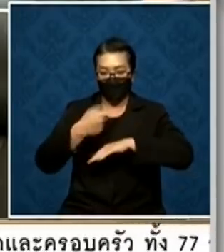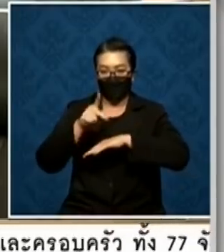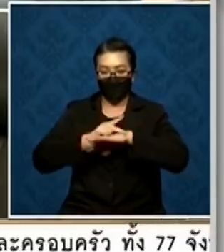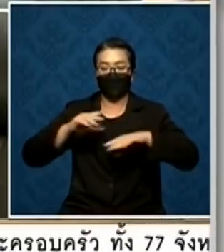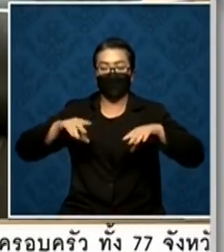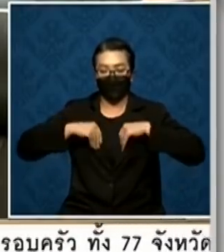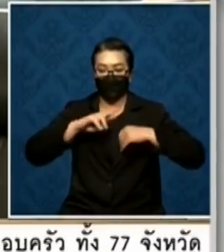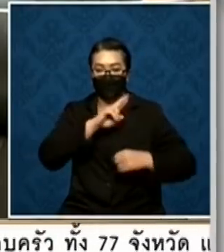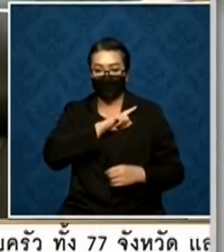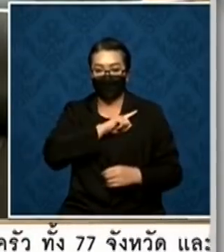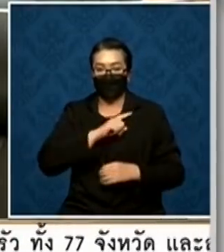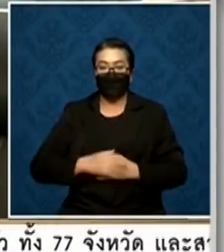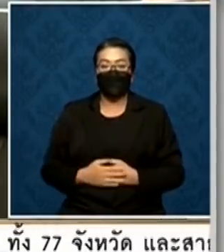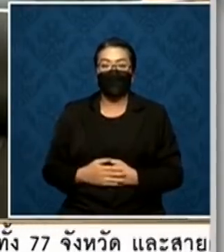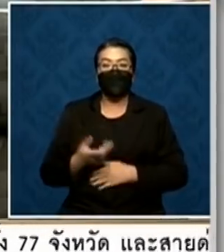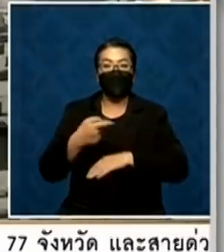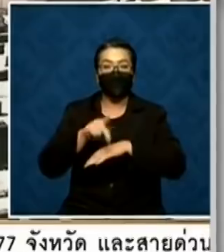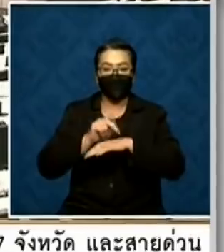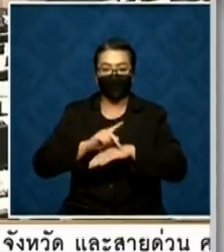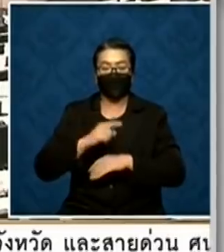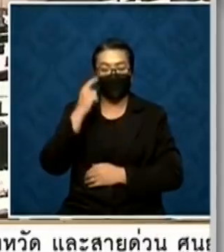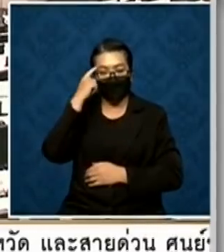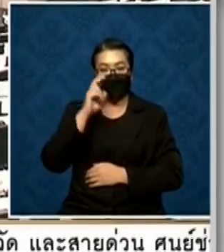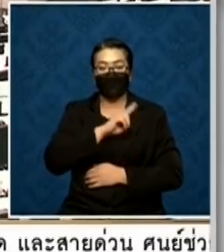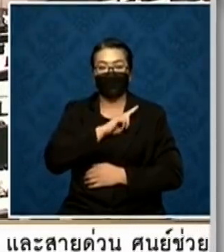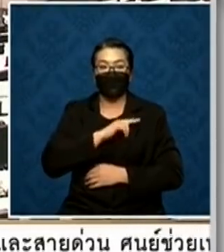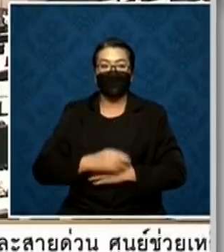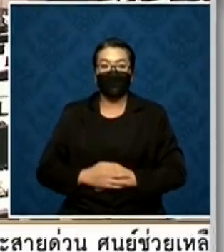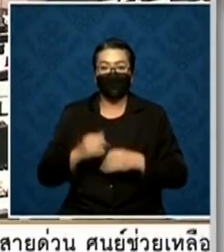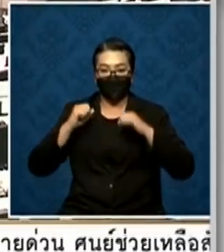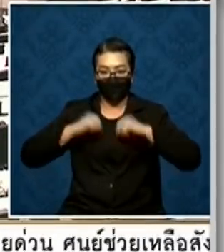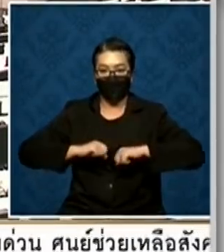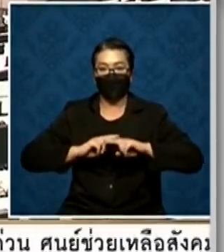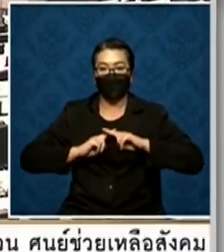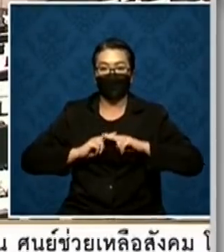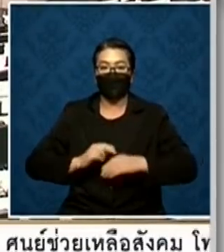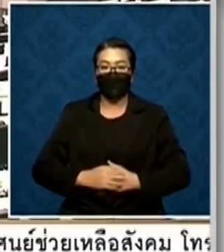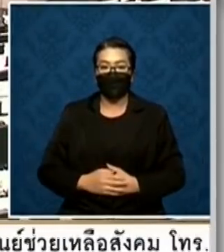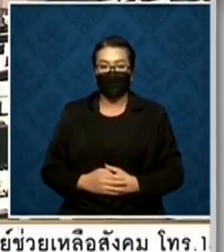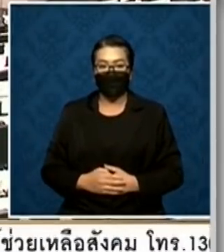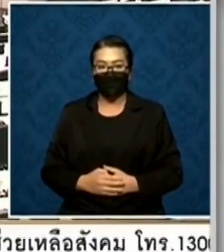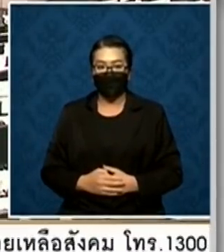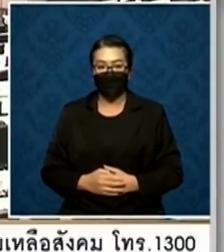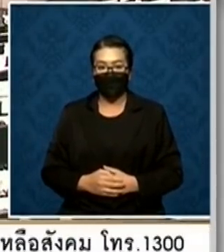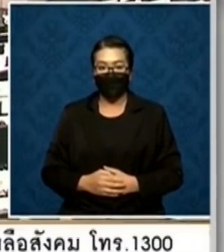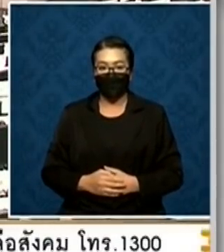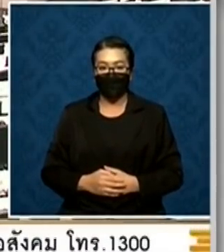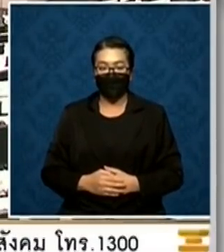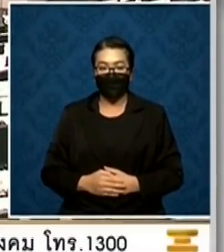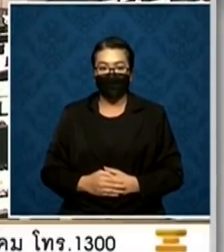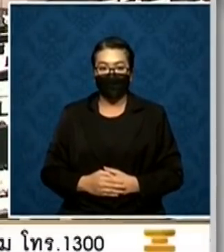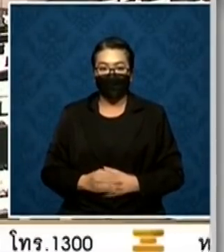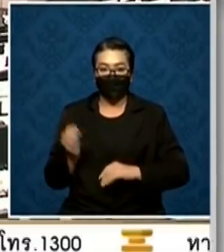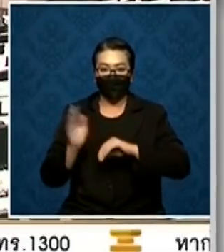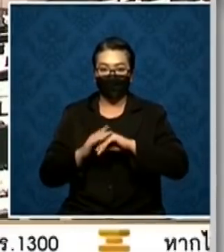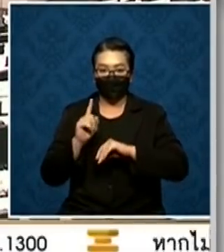ว่าเรื่องนี้จะขอประชุมพิเศษนะเรื่องขอหาอีกแต่ปัจจุบันที่มันมีกรรมการประสานงานซึ่งก็ท